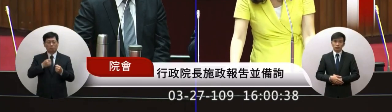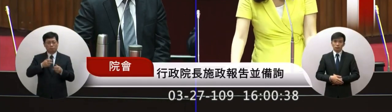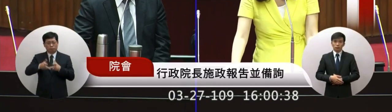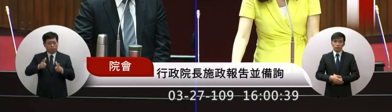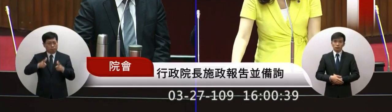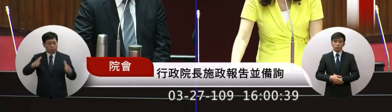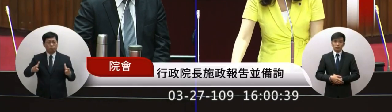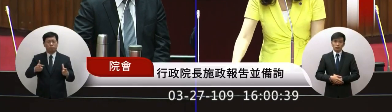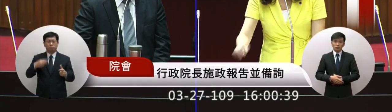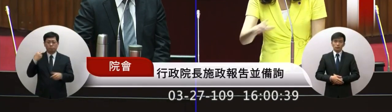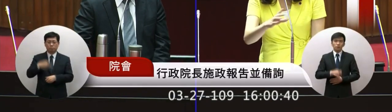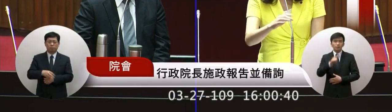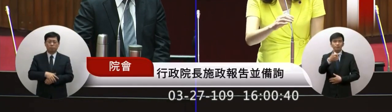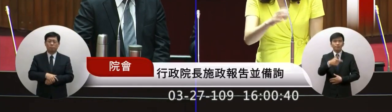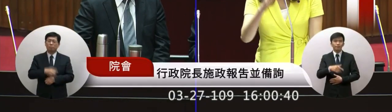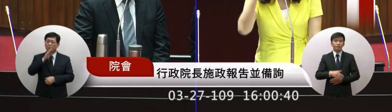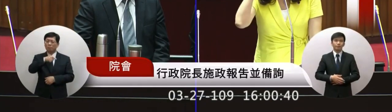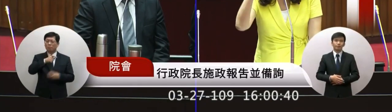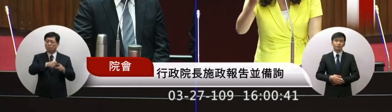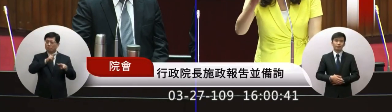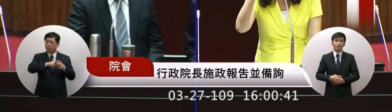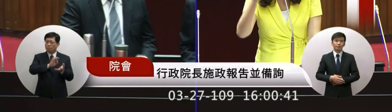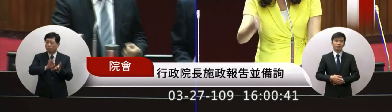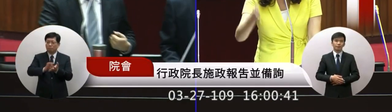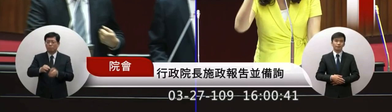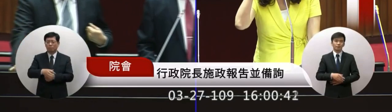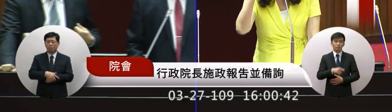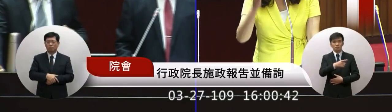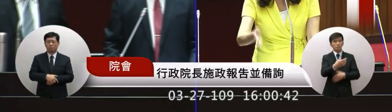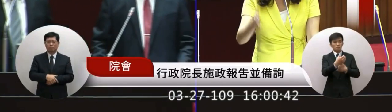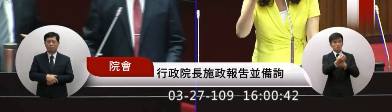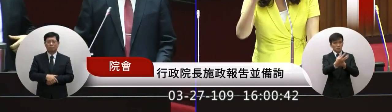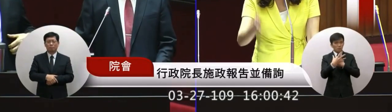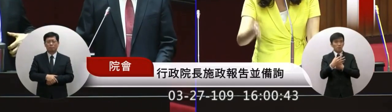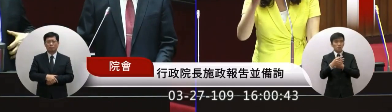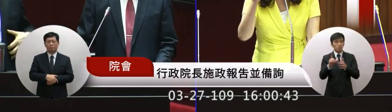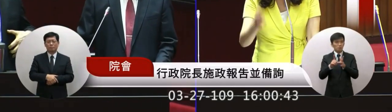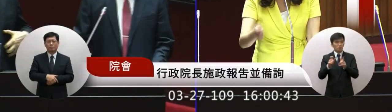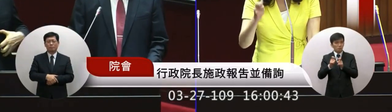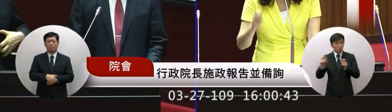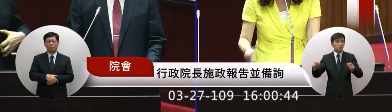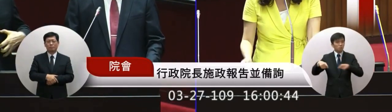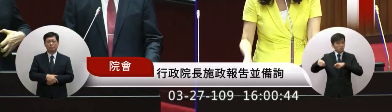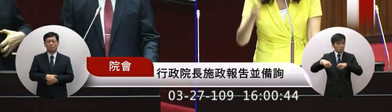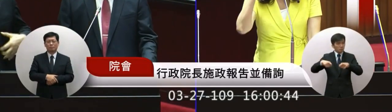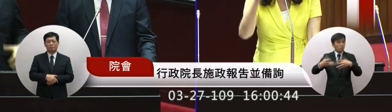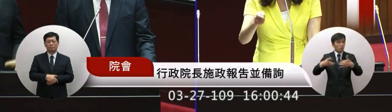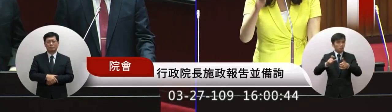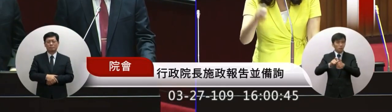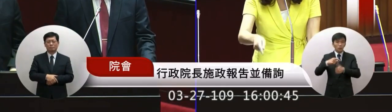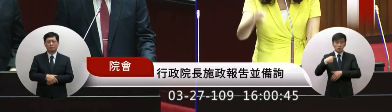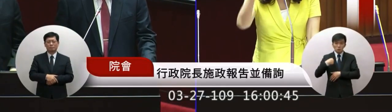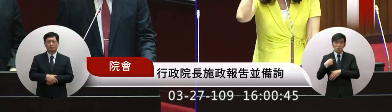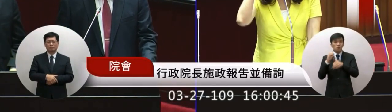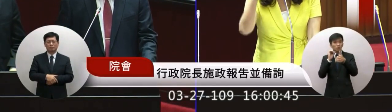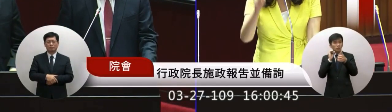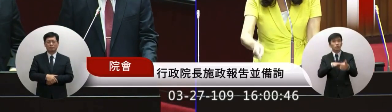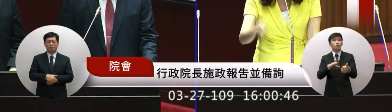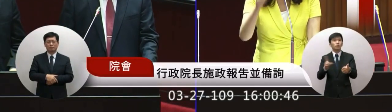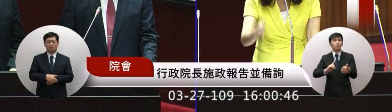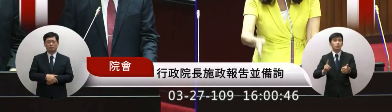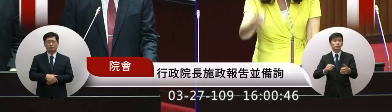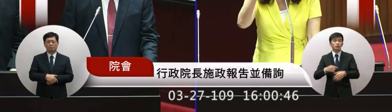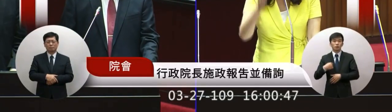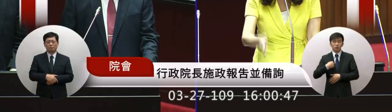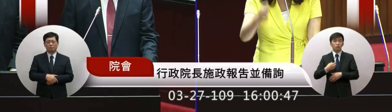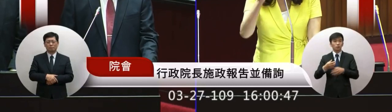啊，啊，即个 个不是 听公共的。 你在告诉我一个长期经济发展的问题，我在告诉你，我在